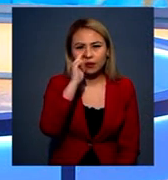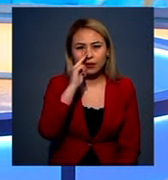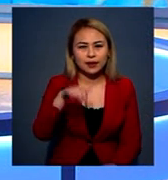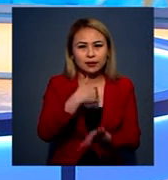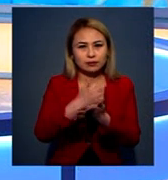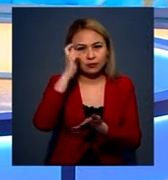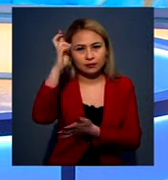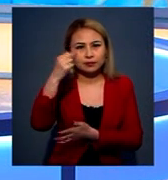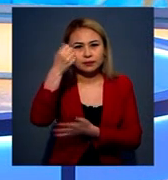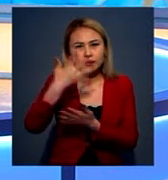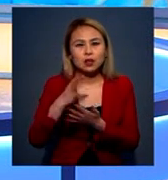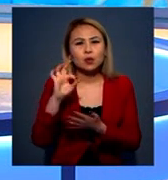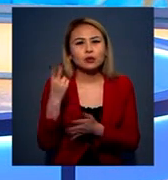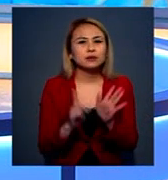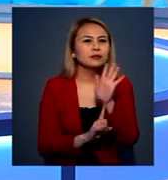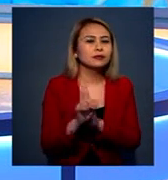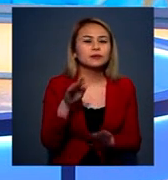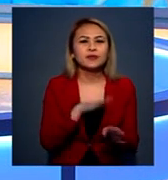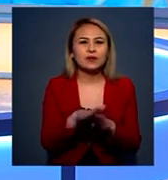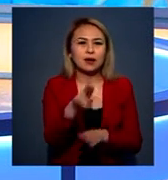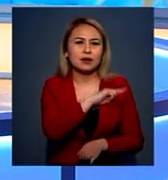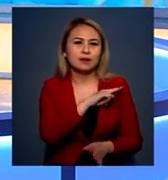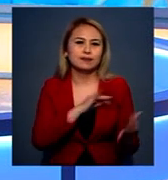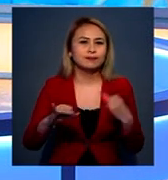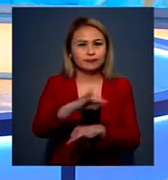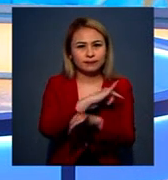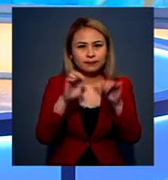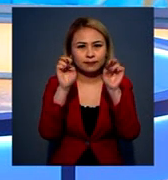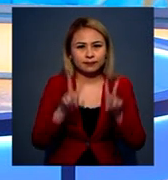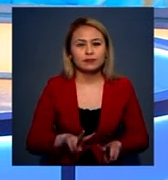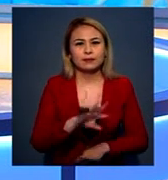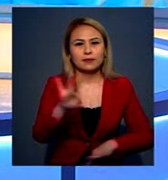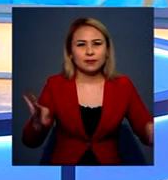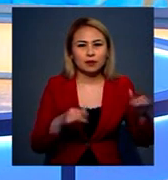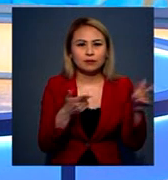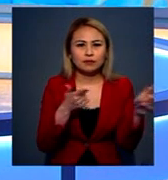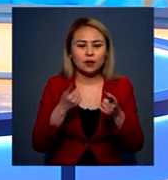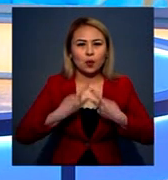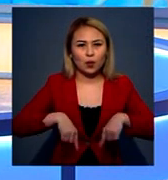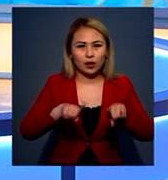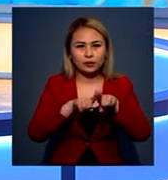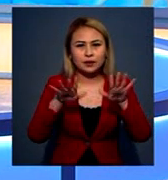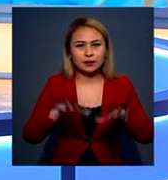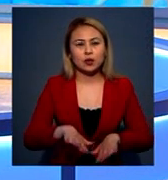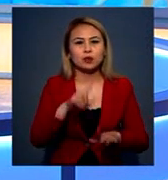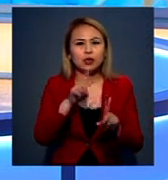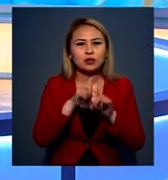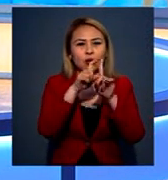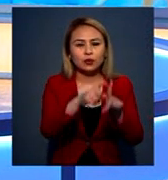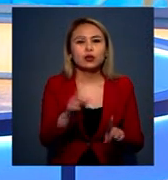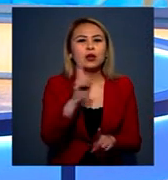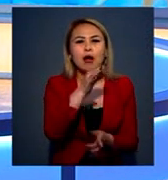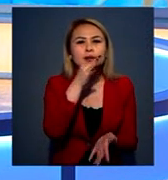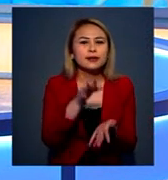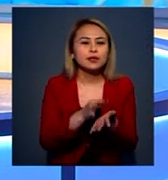Шымкентте елбасының 5 әлеуметтік бастамасын іске асыру барысы талқыланды. Бұл үшін арнайы жол картасы әзірленіп бекітілген. Қоғамдық кеңесте сөз алған